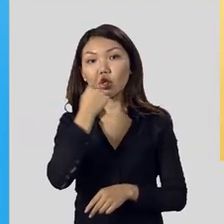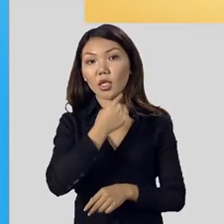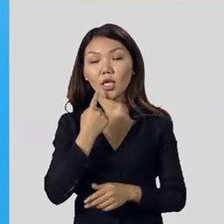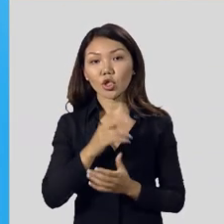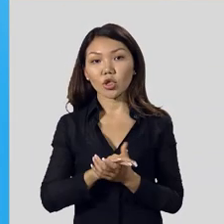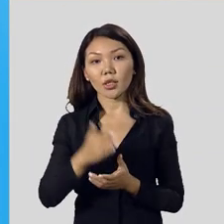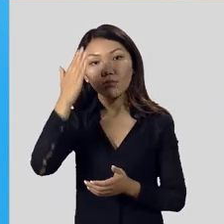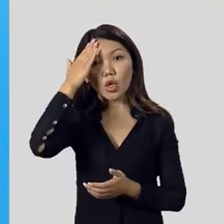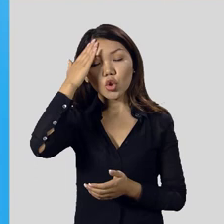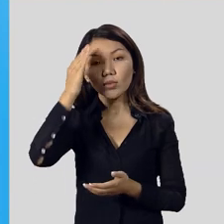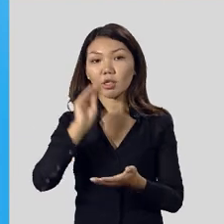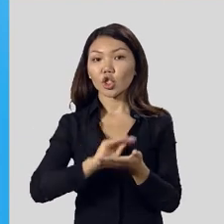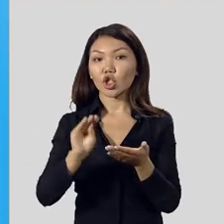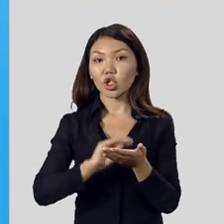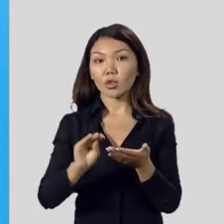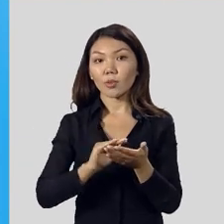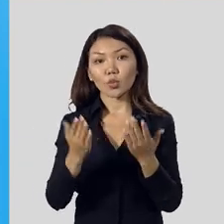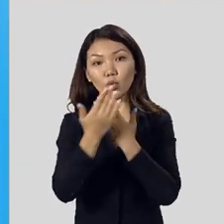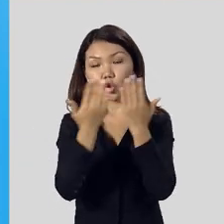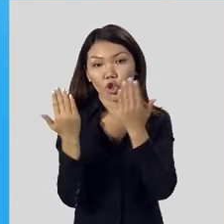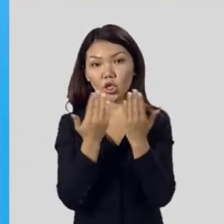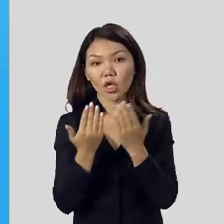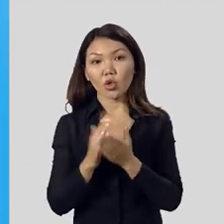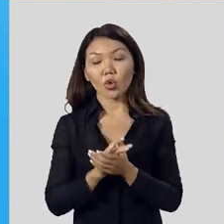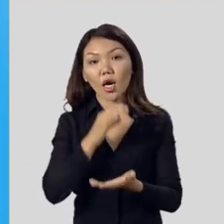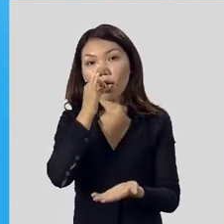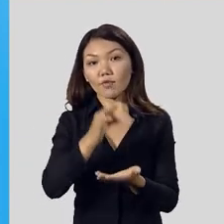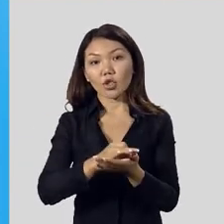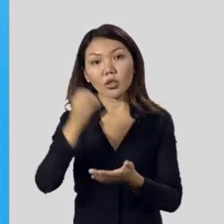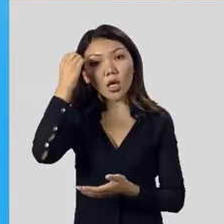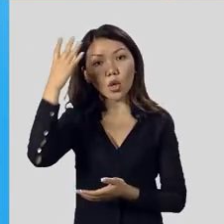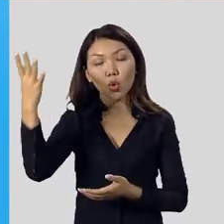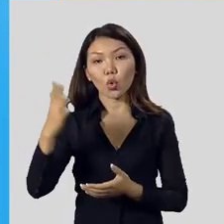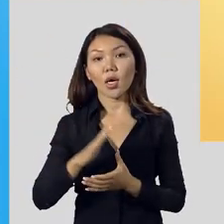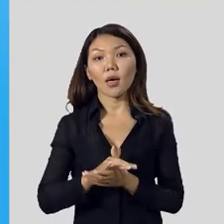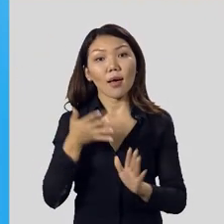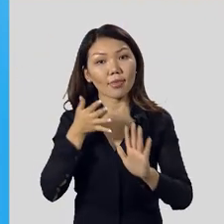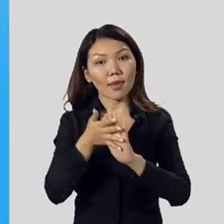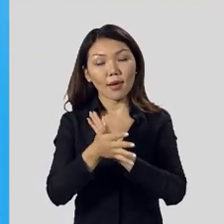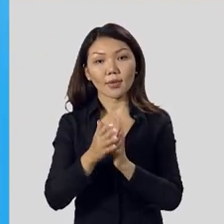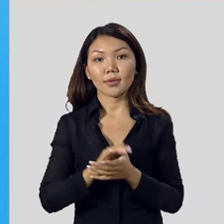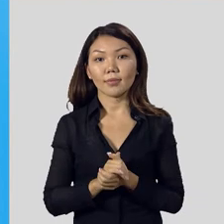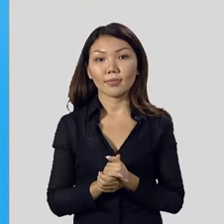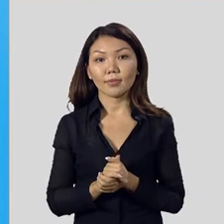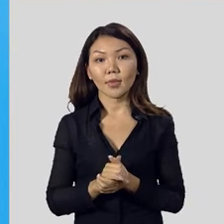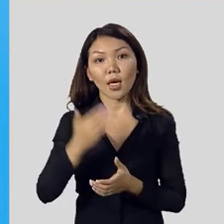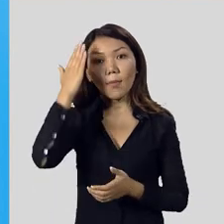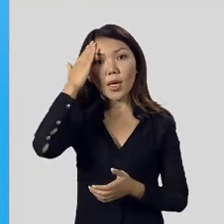чтению и письму, отвечает за логику и анализ. Правое